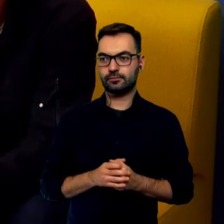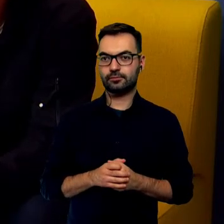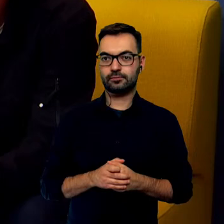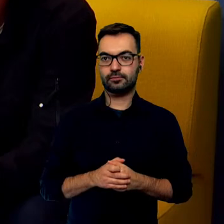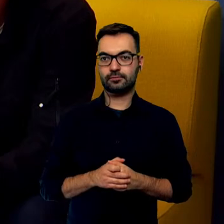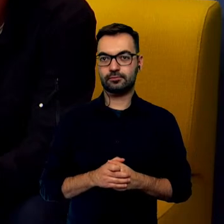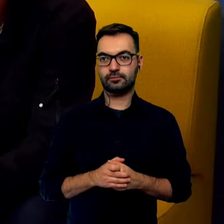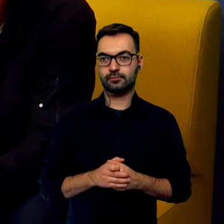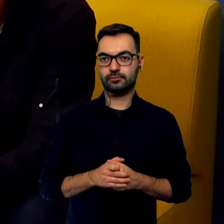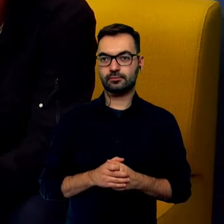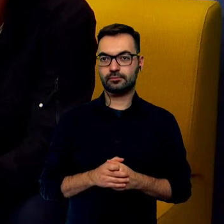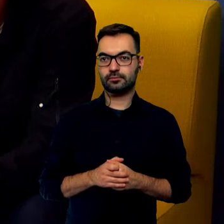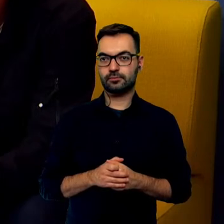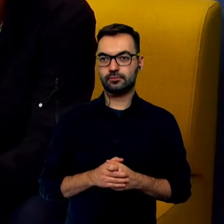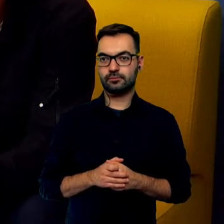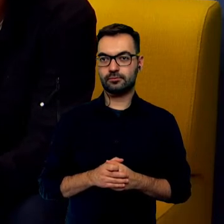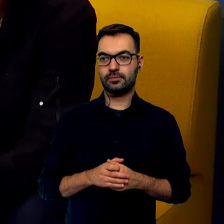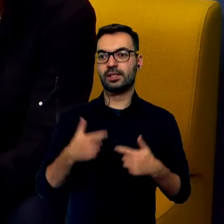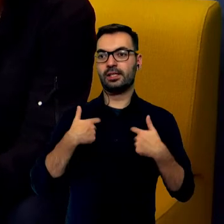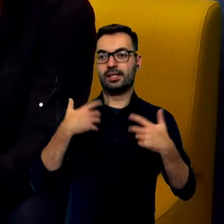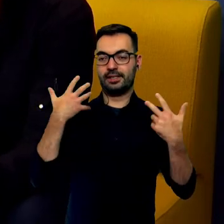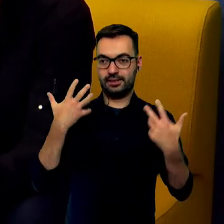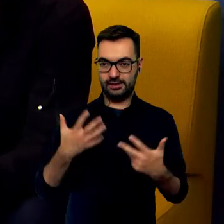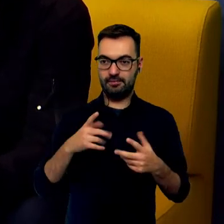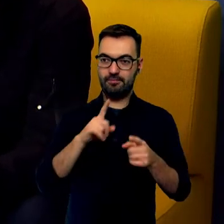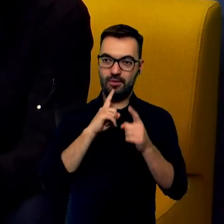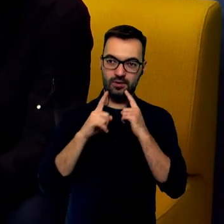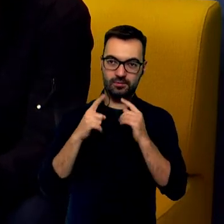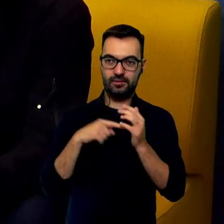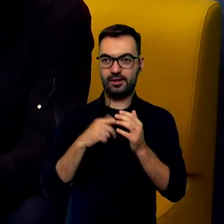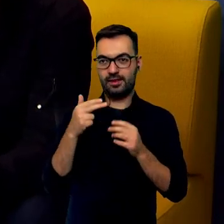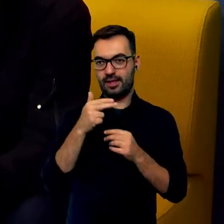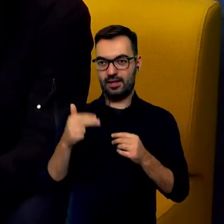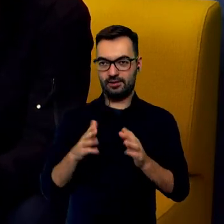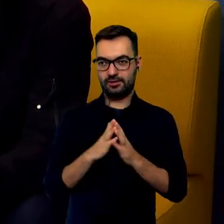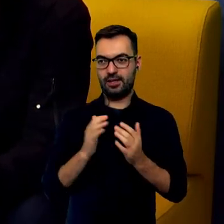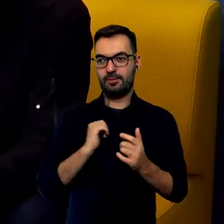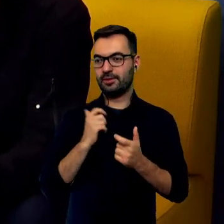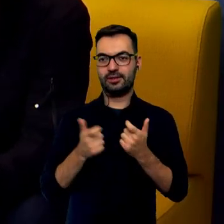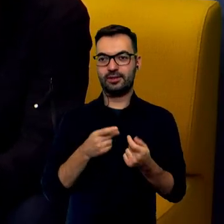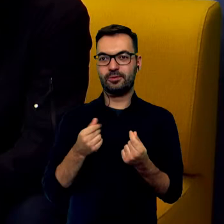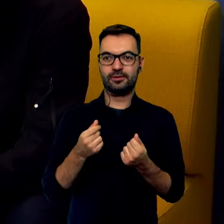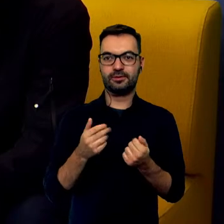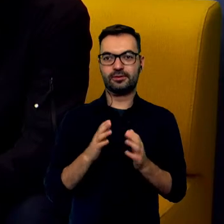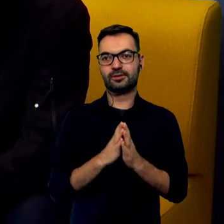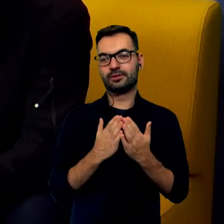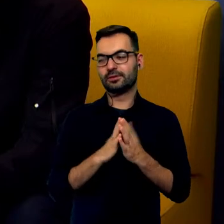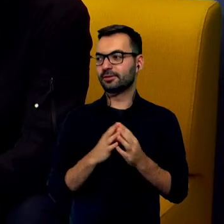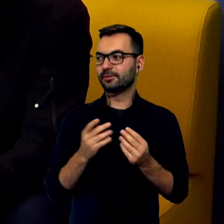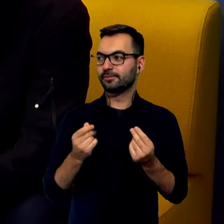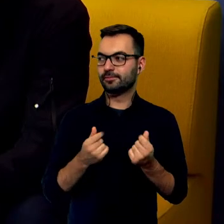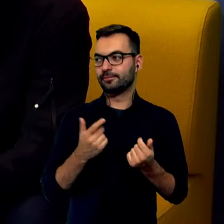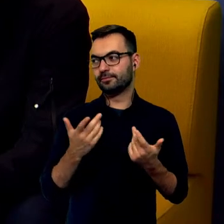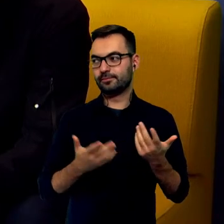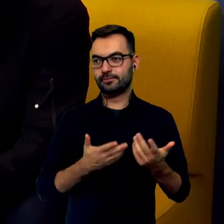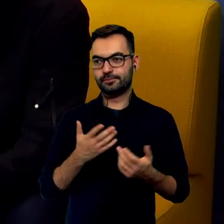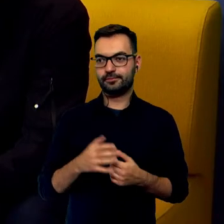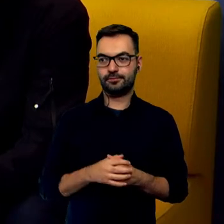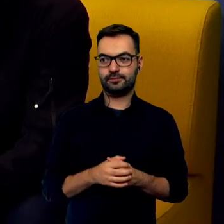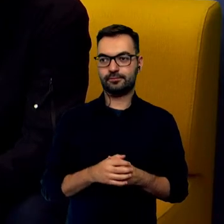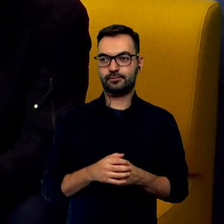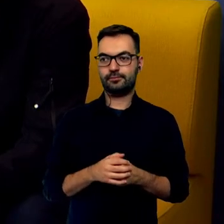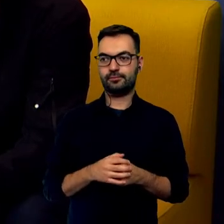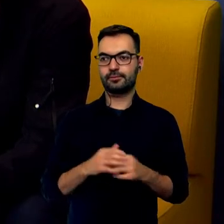czy ja chcę podjąć tematy, które podejmuję w tej książce, żeby nie zrobić takiej książki, powiedzmy